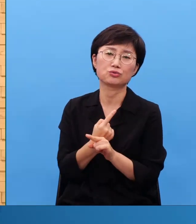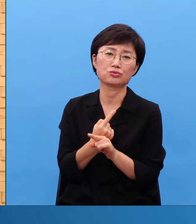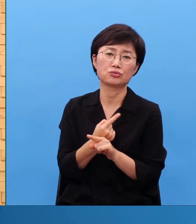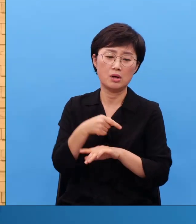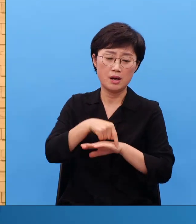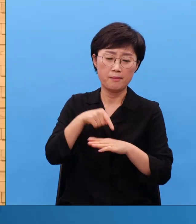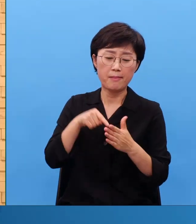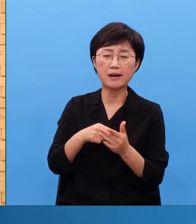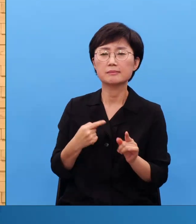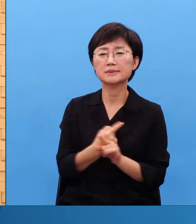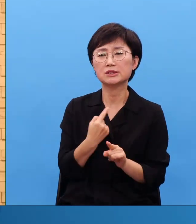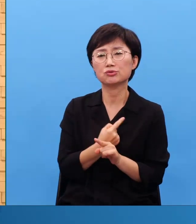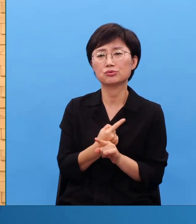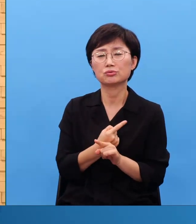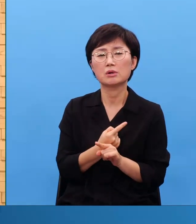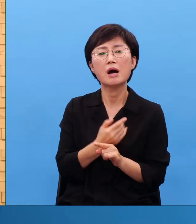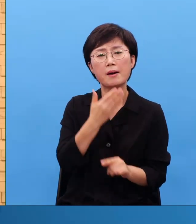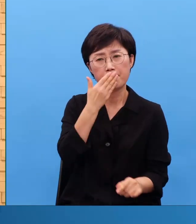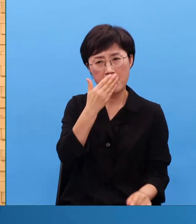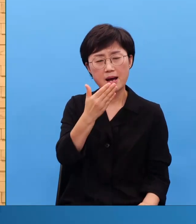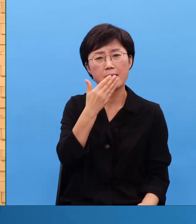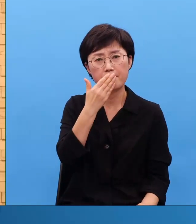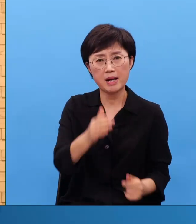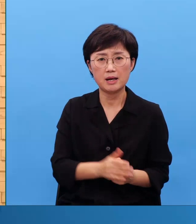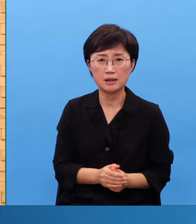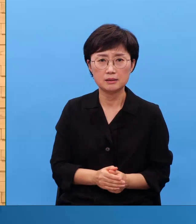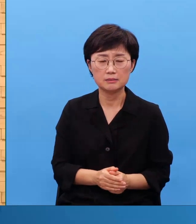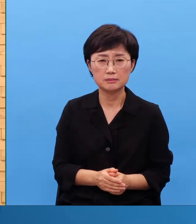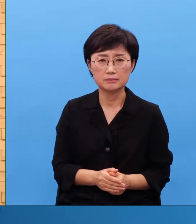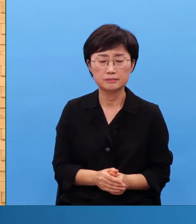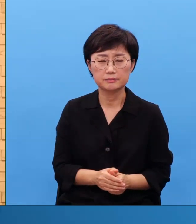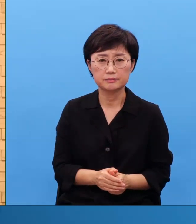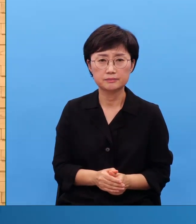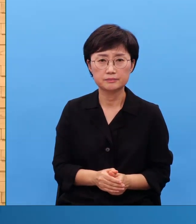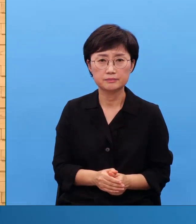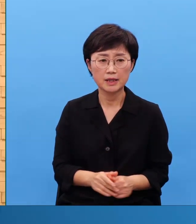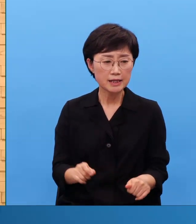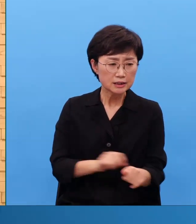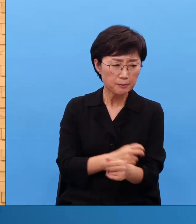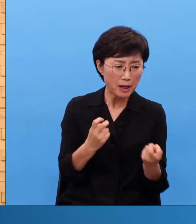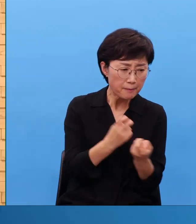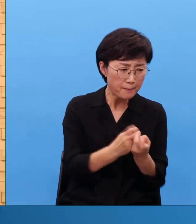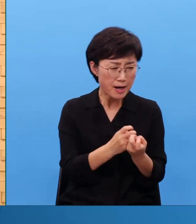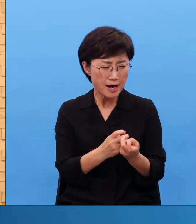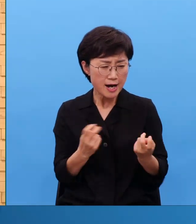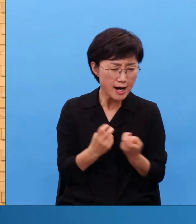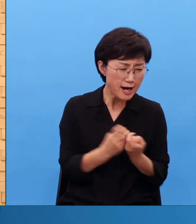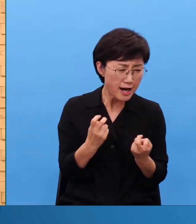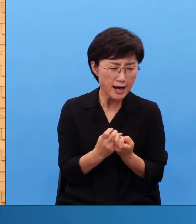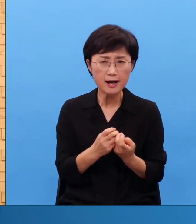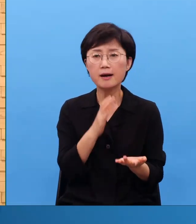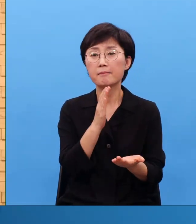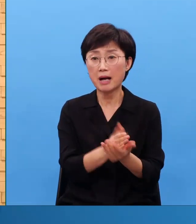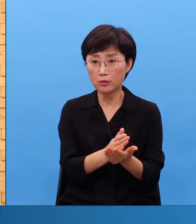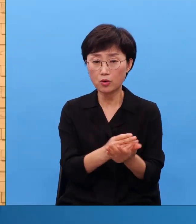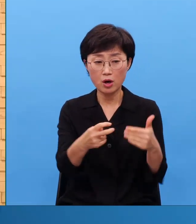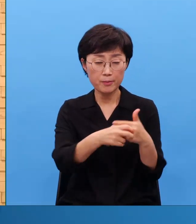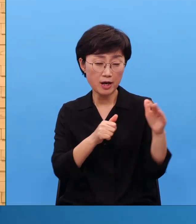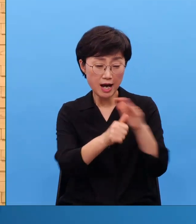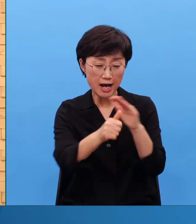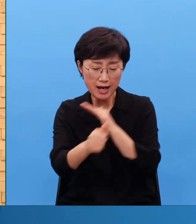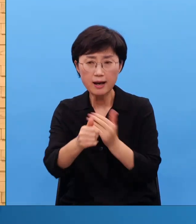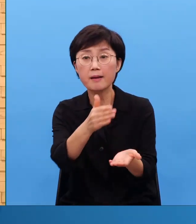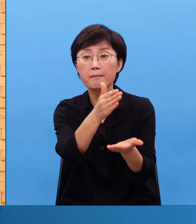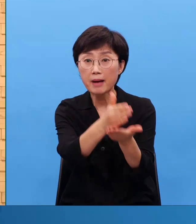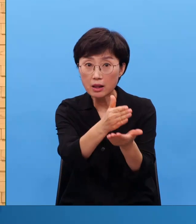little, your heart and your thoughts 자꾸 will start to 별스럽게 change. 고치려 하는데요. 그 의사만 고생시켜요. And so you try to change this or try to fix